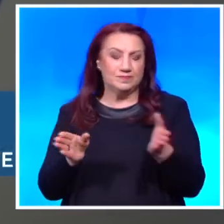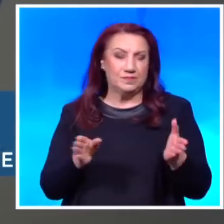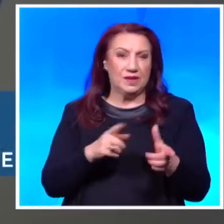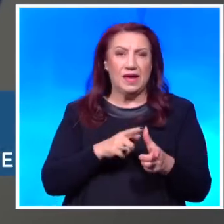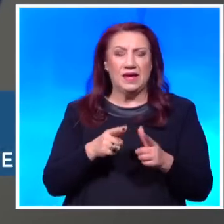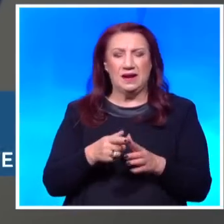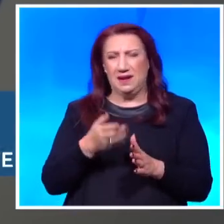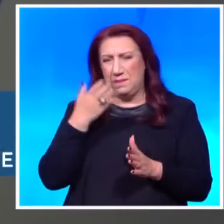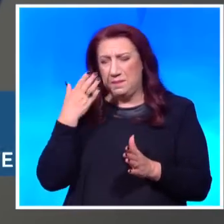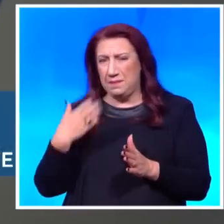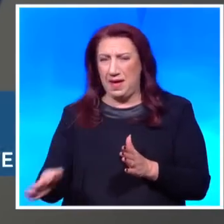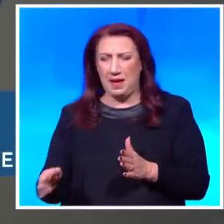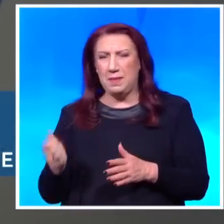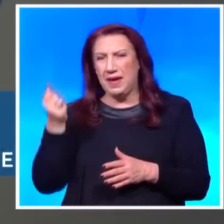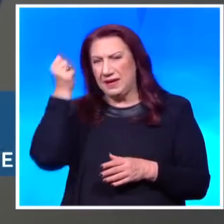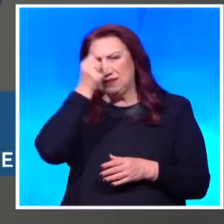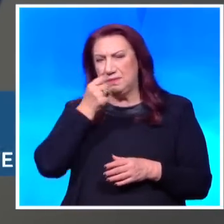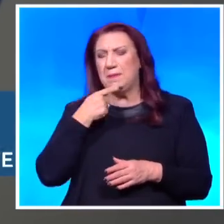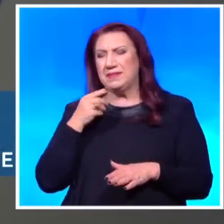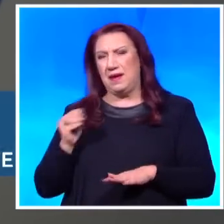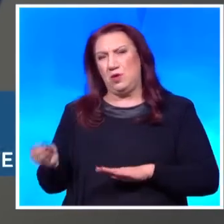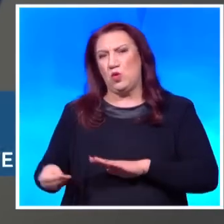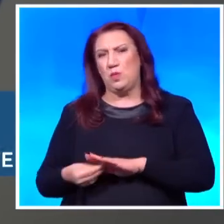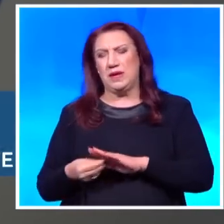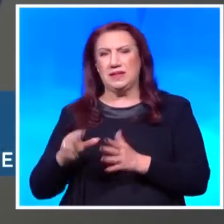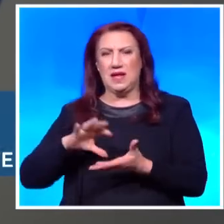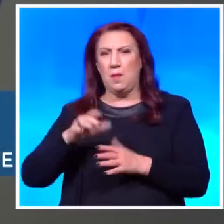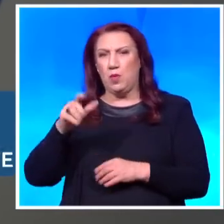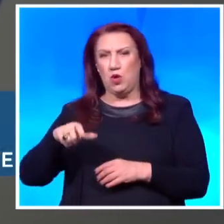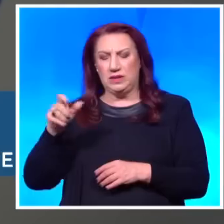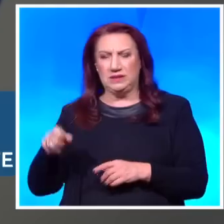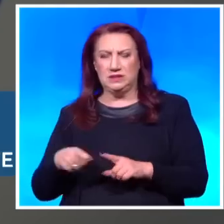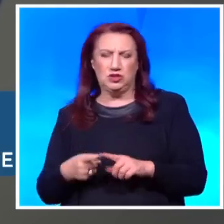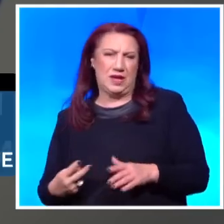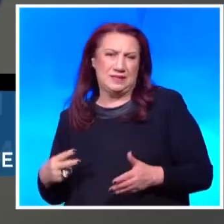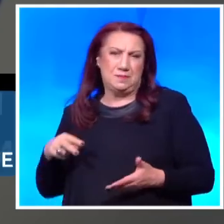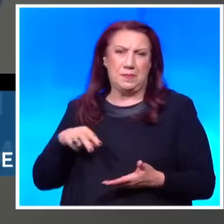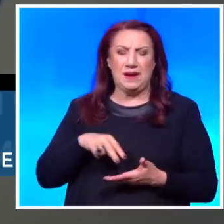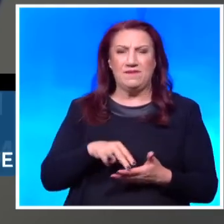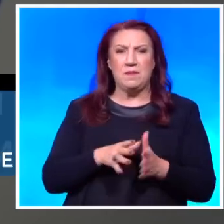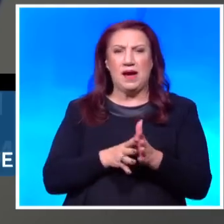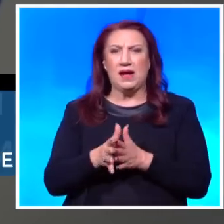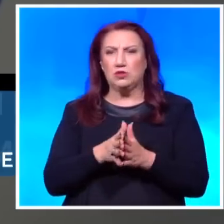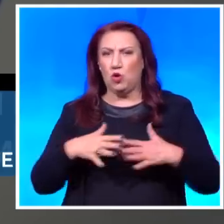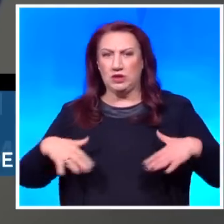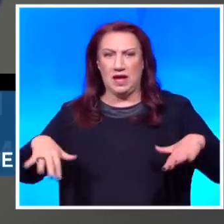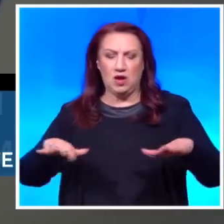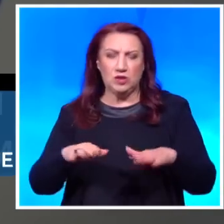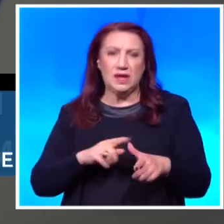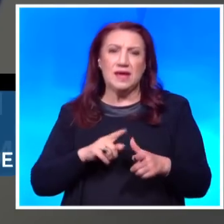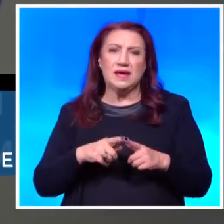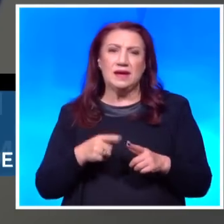на корумпираните политици и ще се извисим като народ в целия си ръст, или ще се примирим с наведена